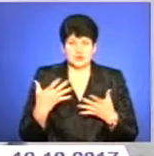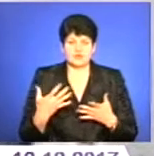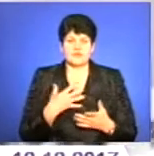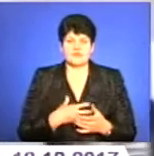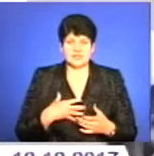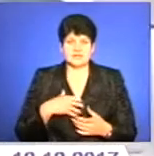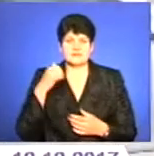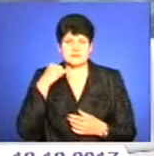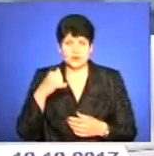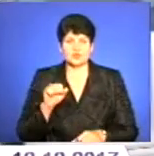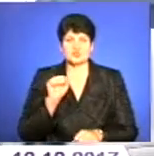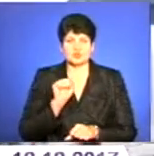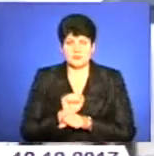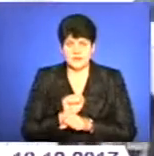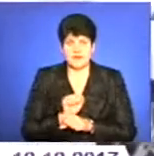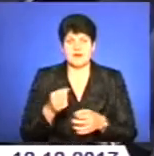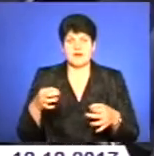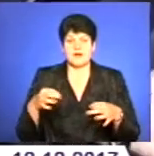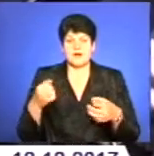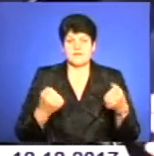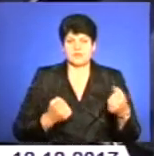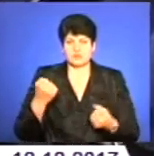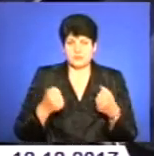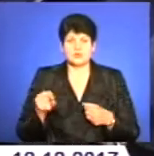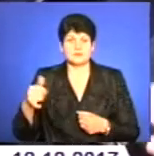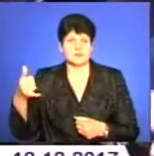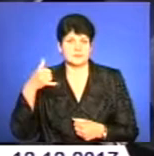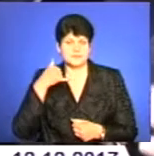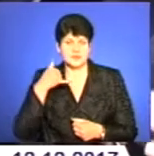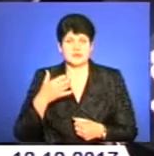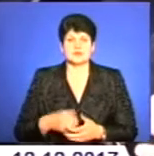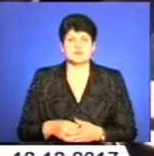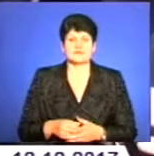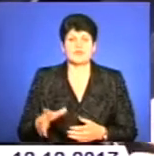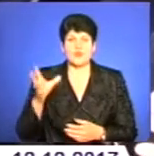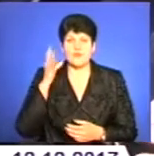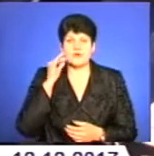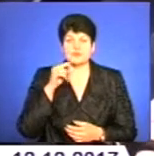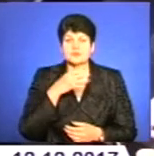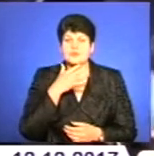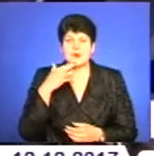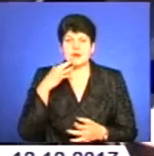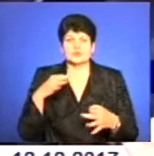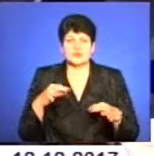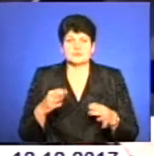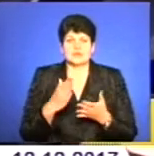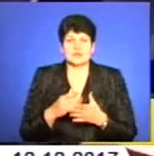авто і лише тоді бере слухавку. З врахуванням того, що багато транспорту на дорогах